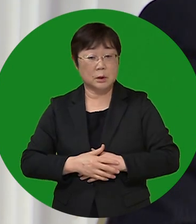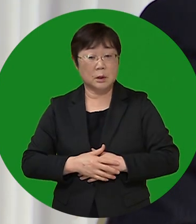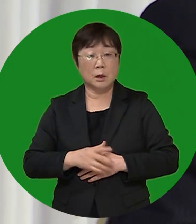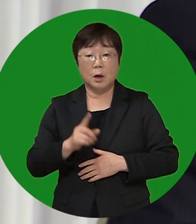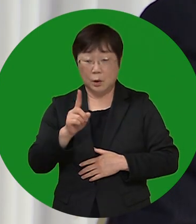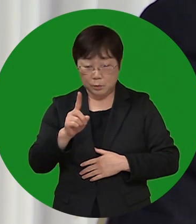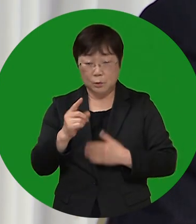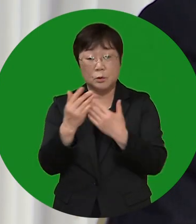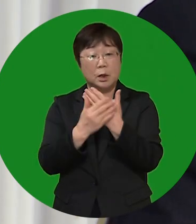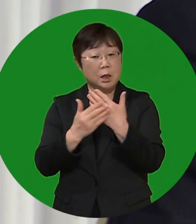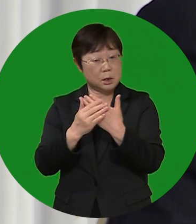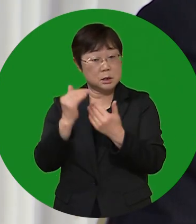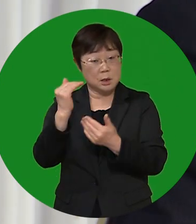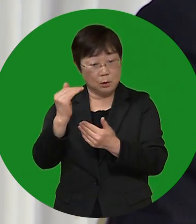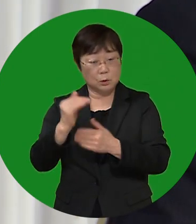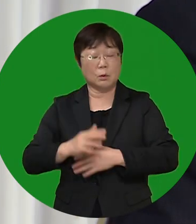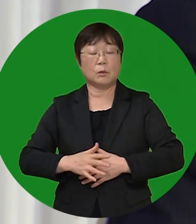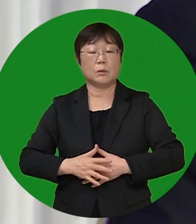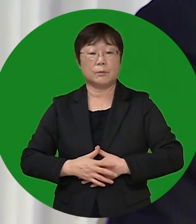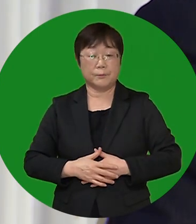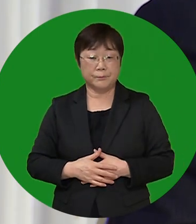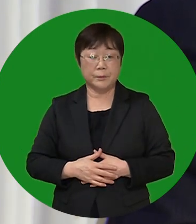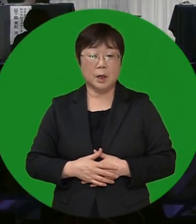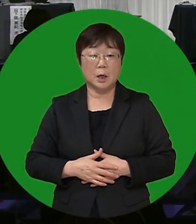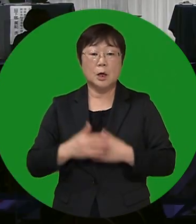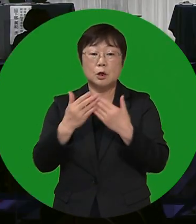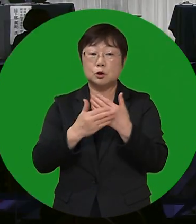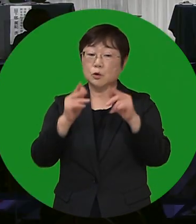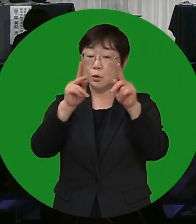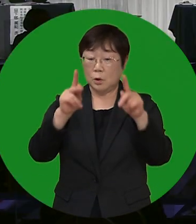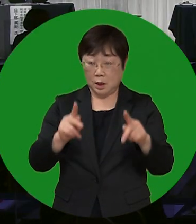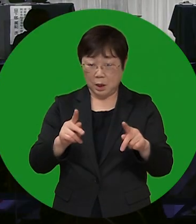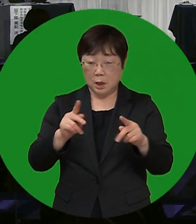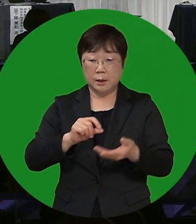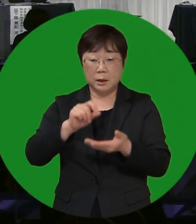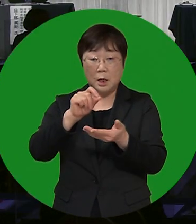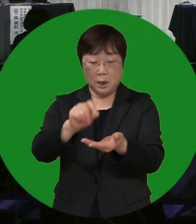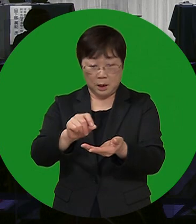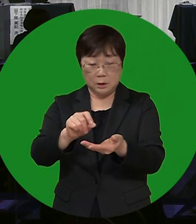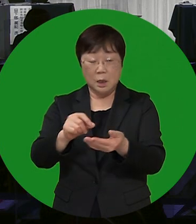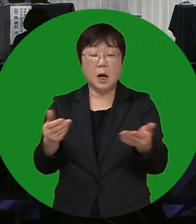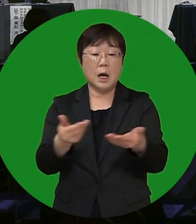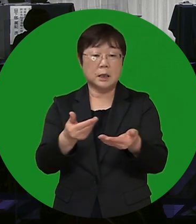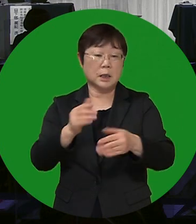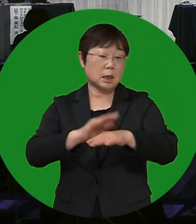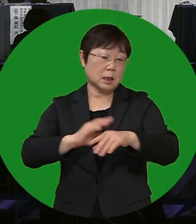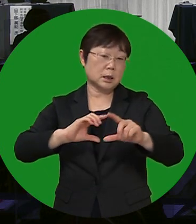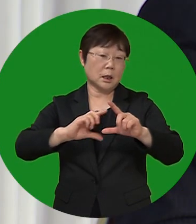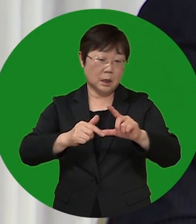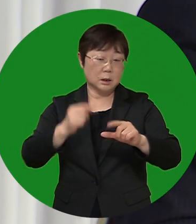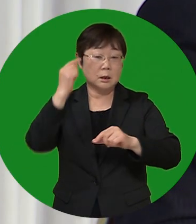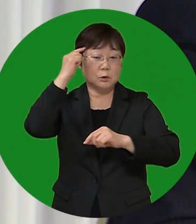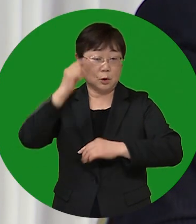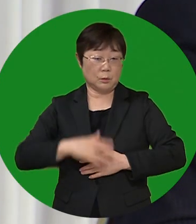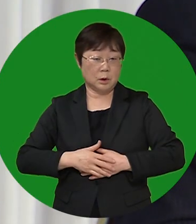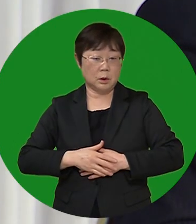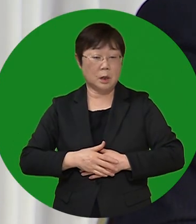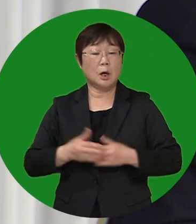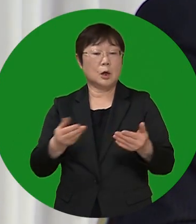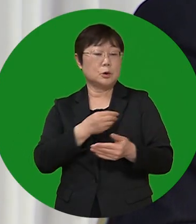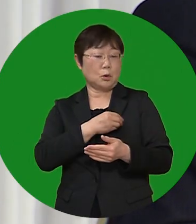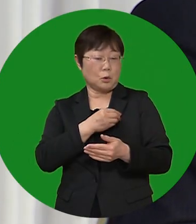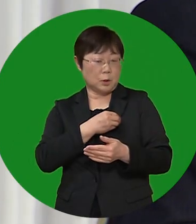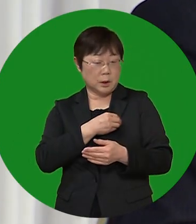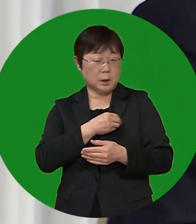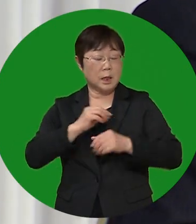はもう一つの大切にしなければならいいですね重要な課題として挙げている働き方改革だと思っています働いてくれている